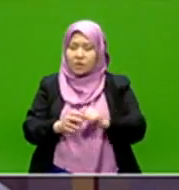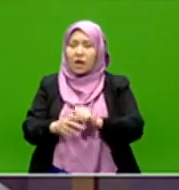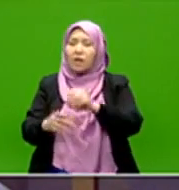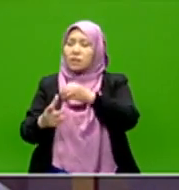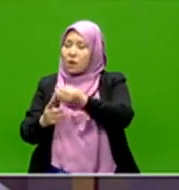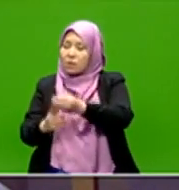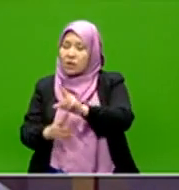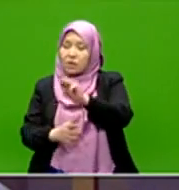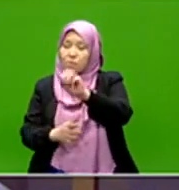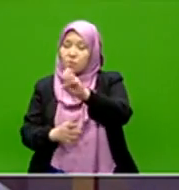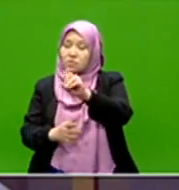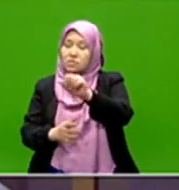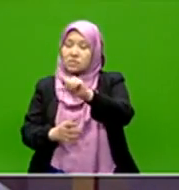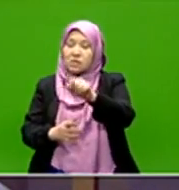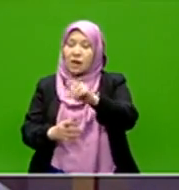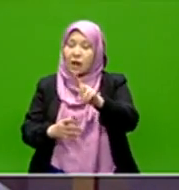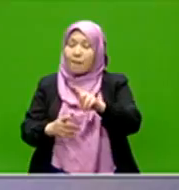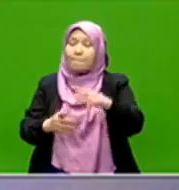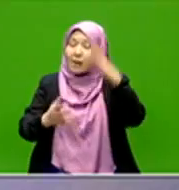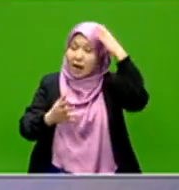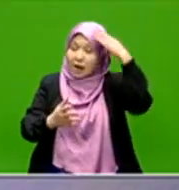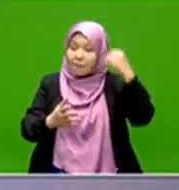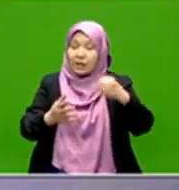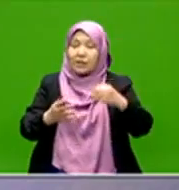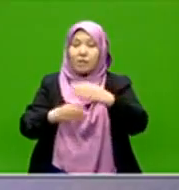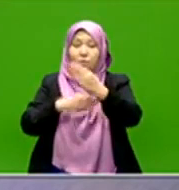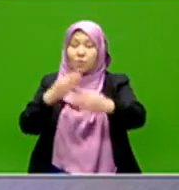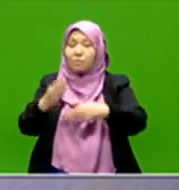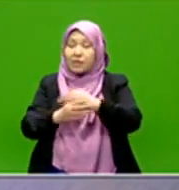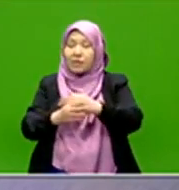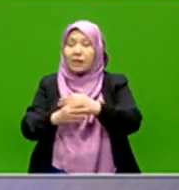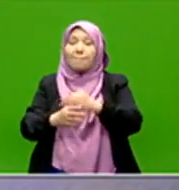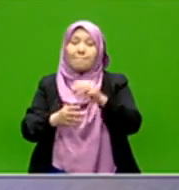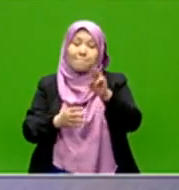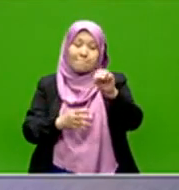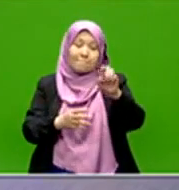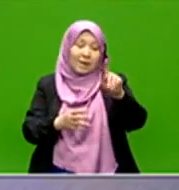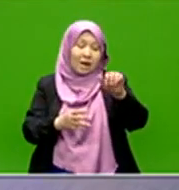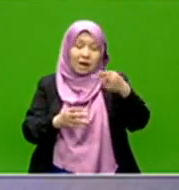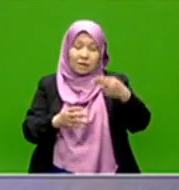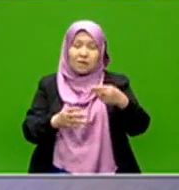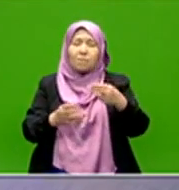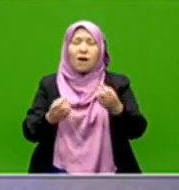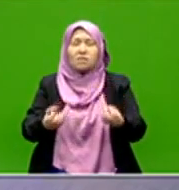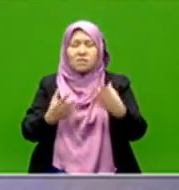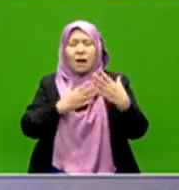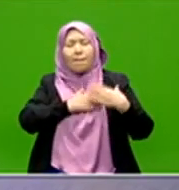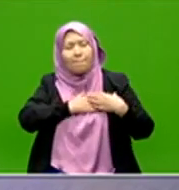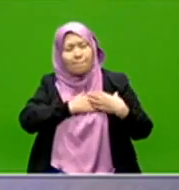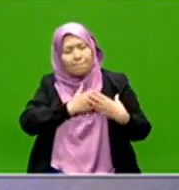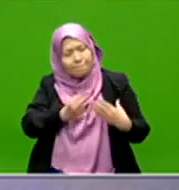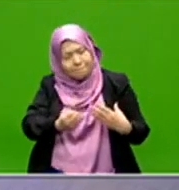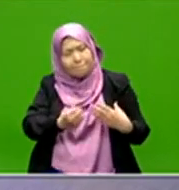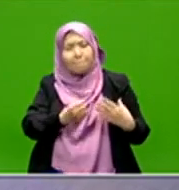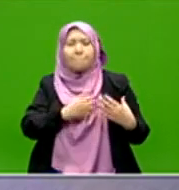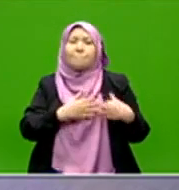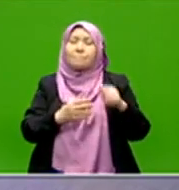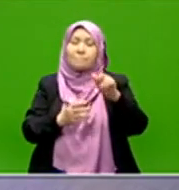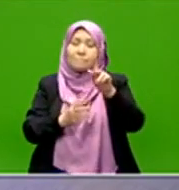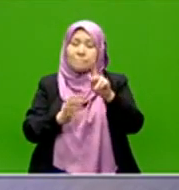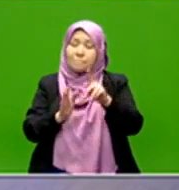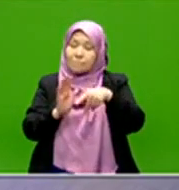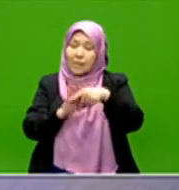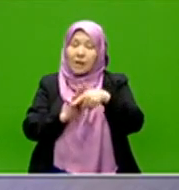betul, pengalaman di bumi Mekah ini sebenarnya bercakap tentang pengorbanan. Allah. Duit banyak cari dah, ya, dikorbankan untuk